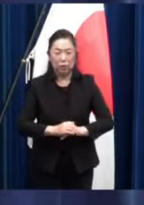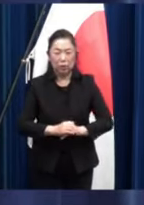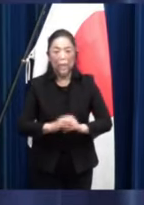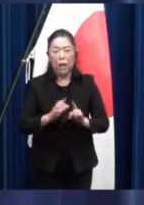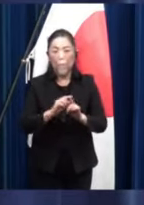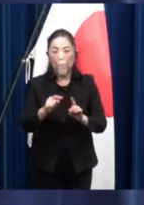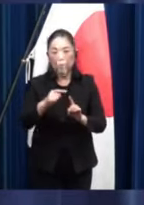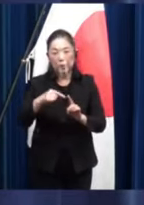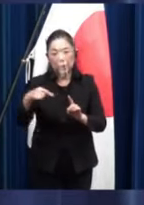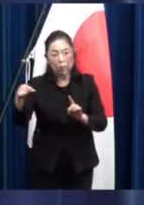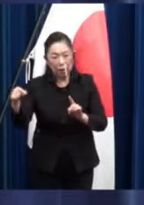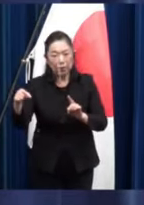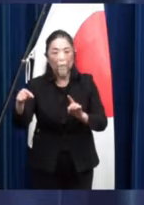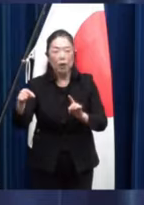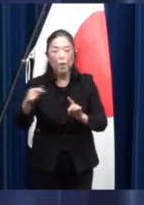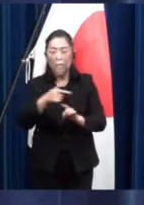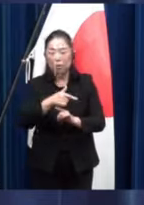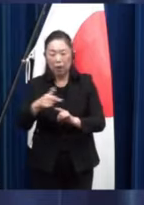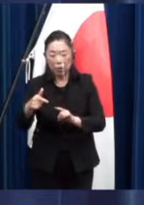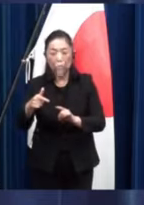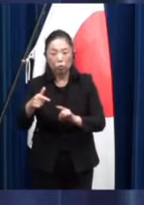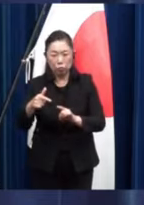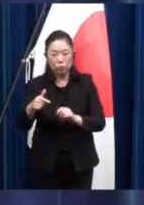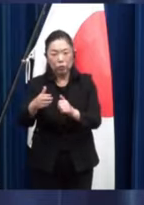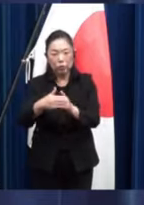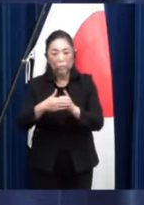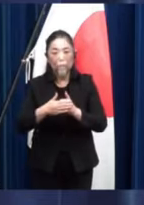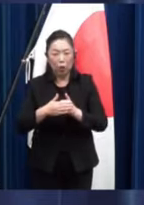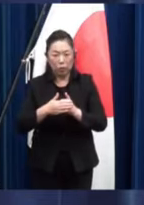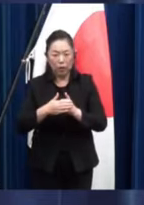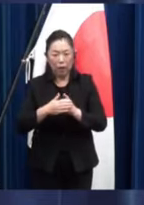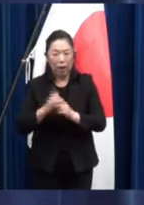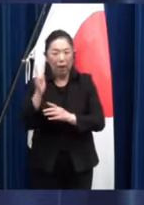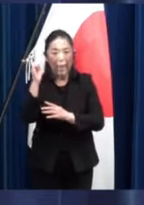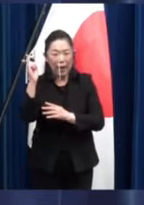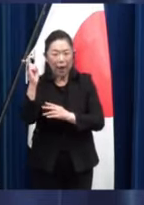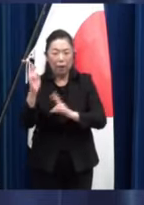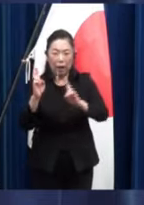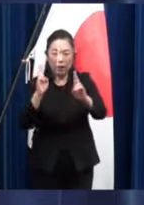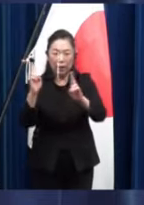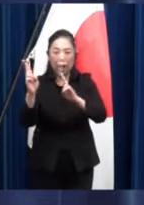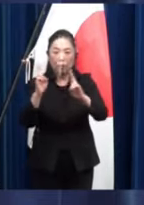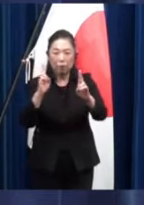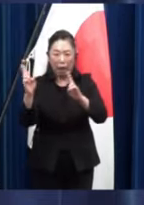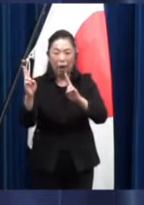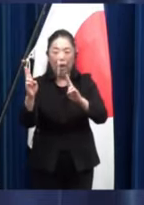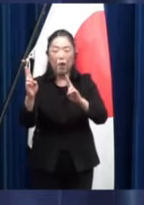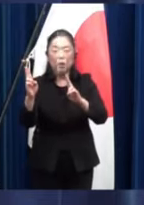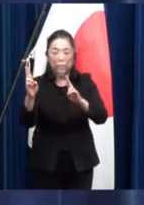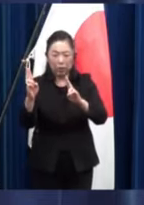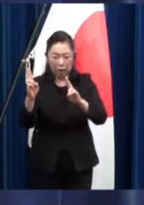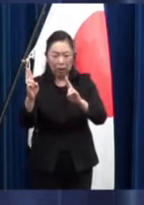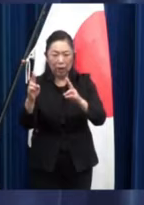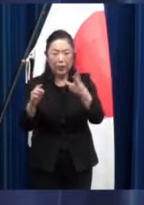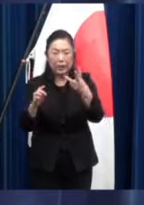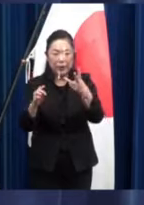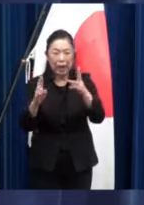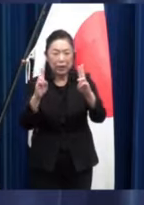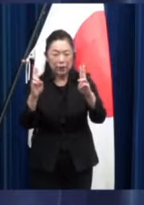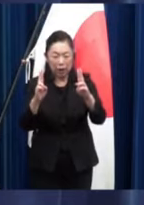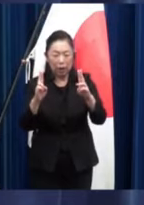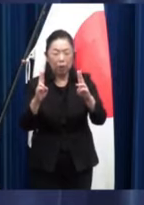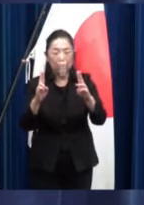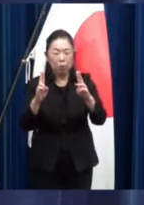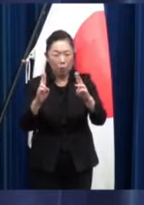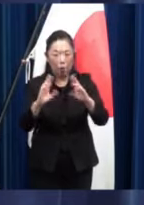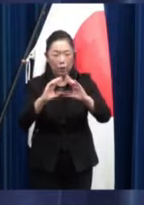受け、携帯電話の大手3社が9割の寡占状態を長年にわたり維持して、世界でも高